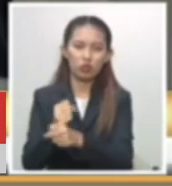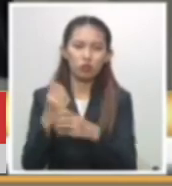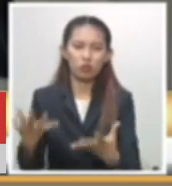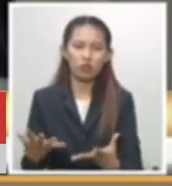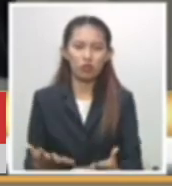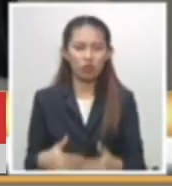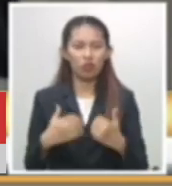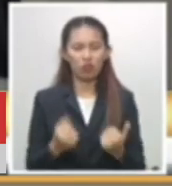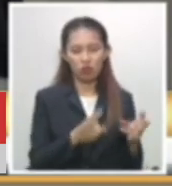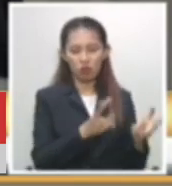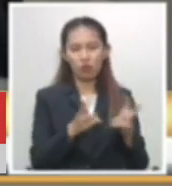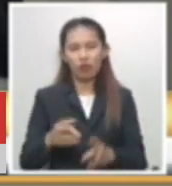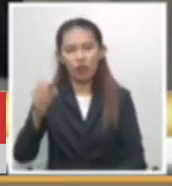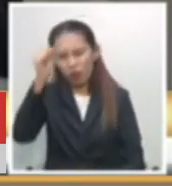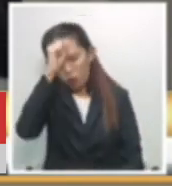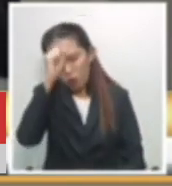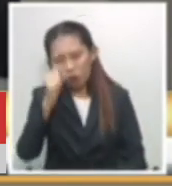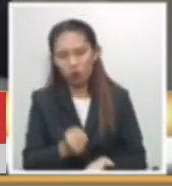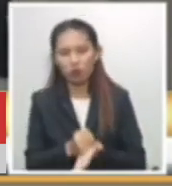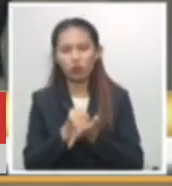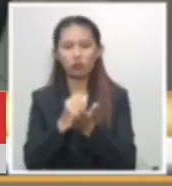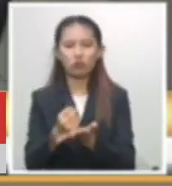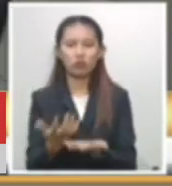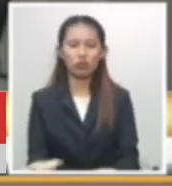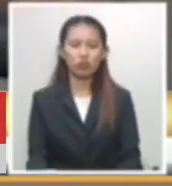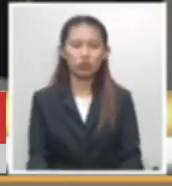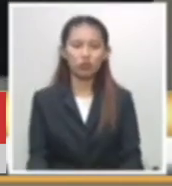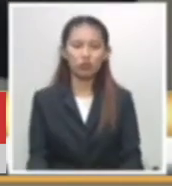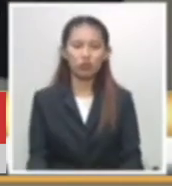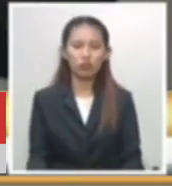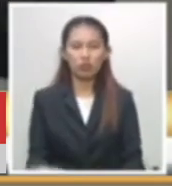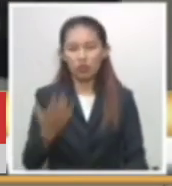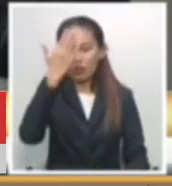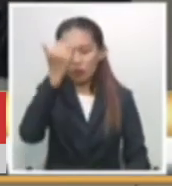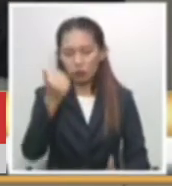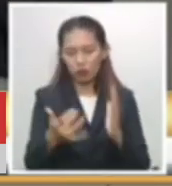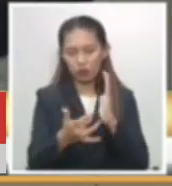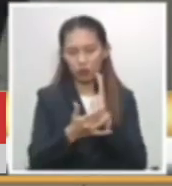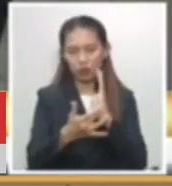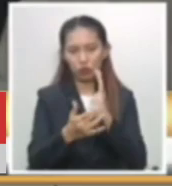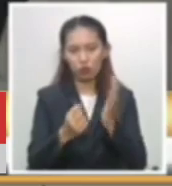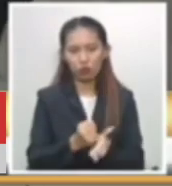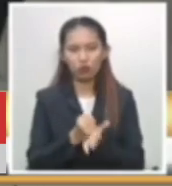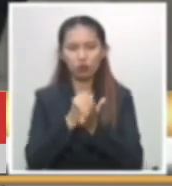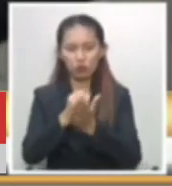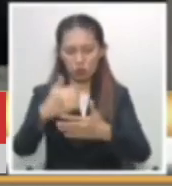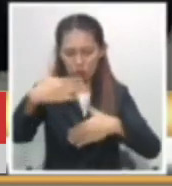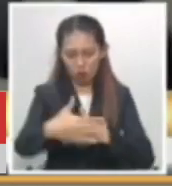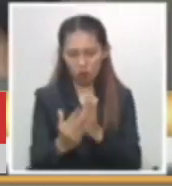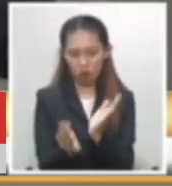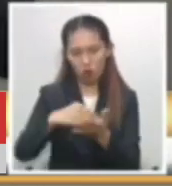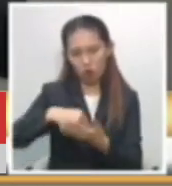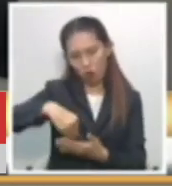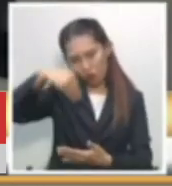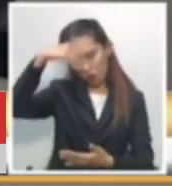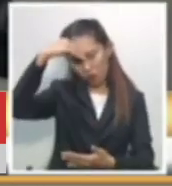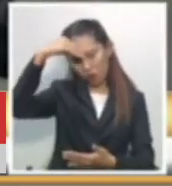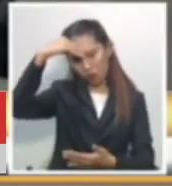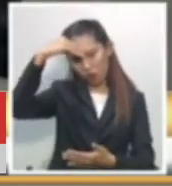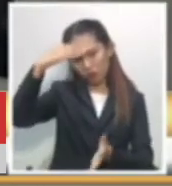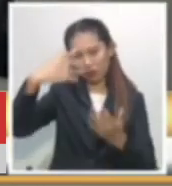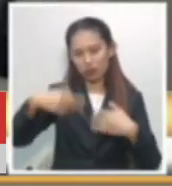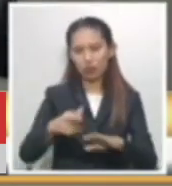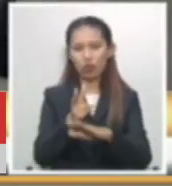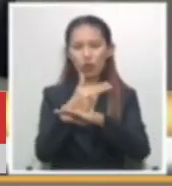โง่ของนักการศึกษาแบบนั้นทำไมไม่ใช้เทคโนโลยีห้องเรียนกลางเสร็จแล้วก็ถ่ายทอดไปใ